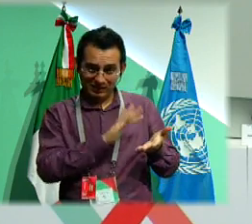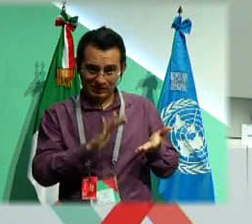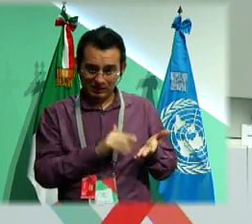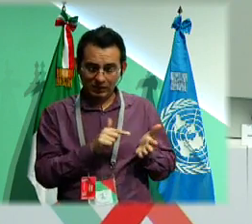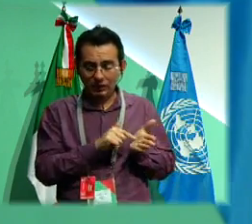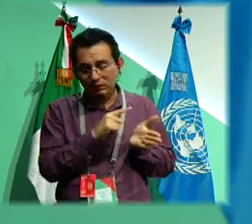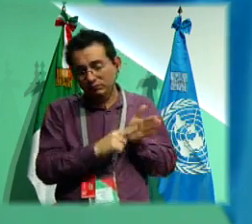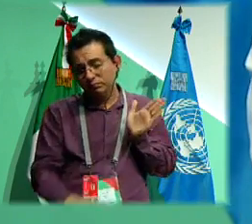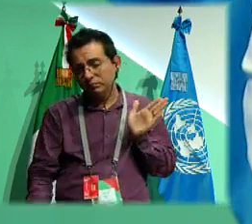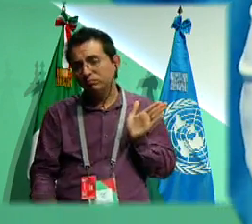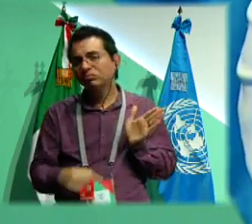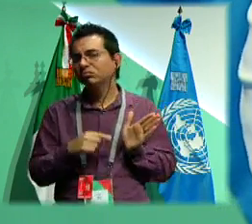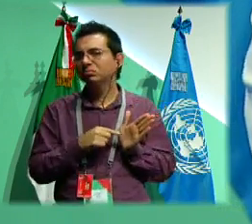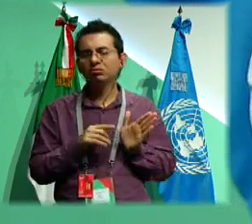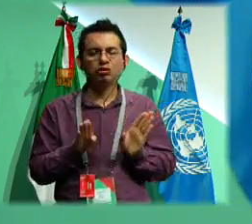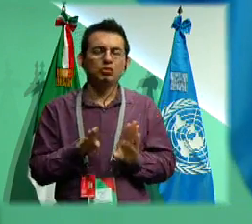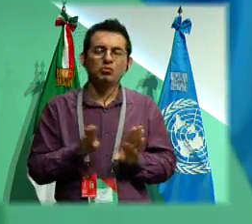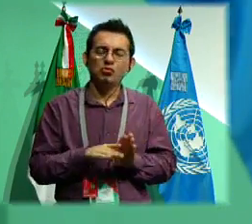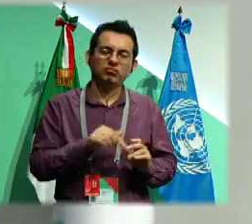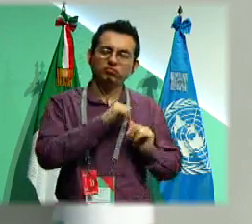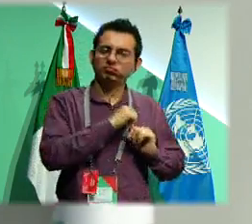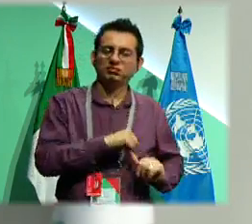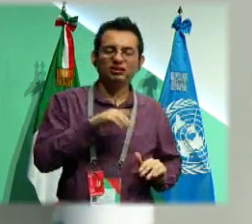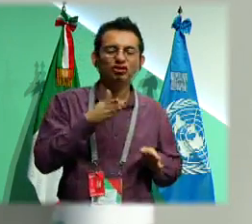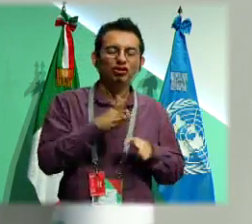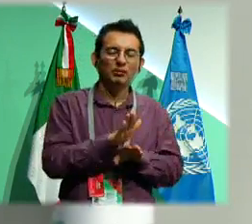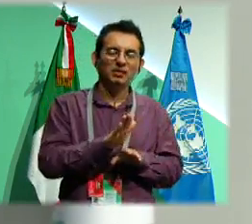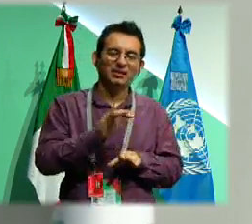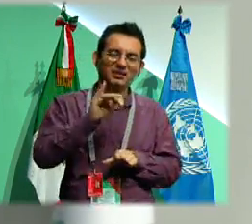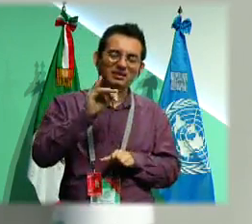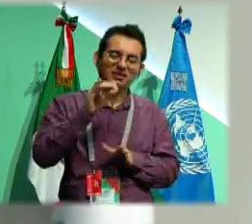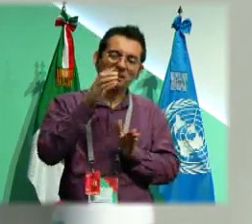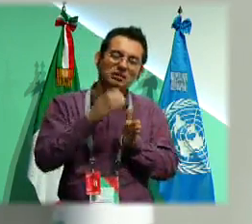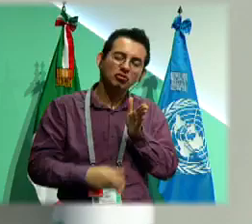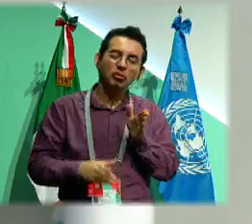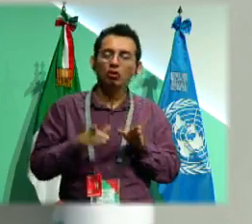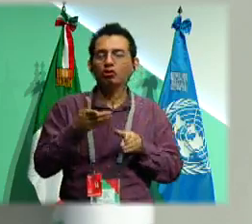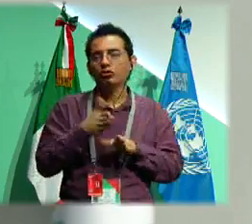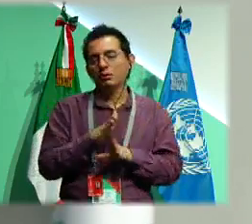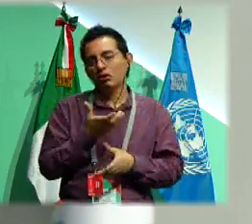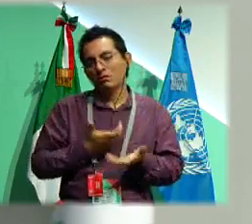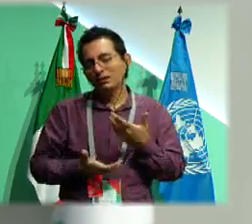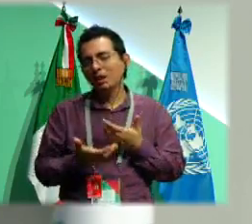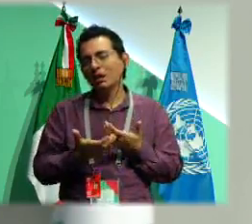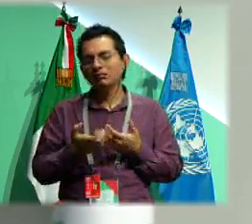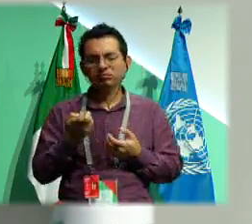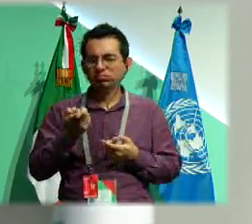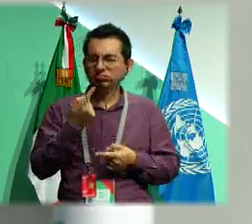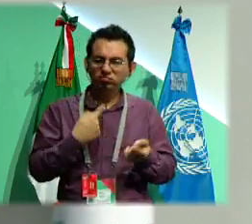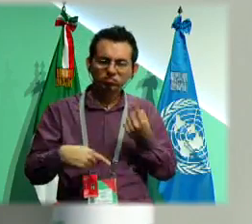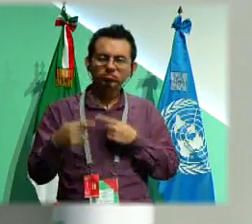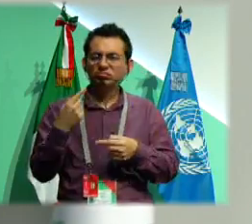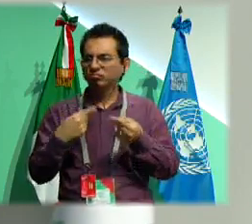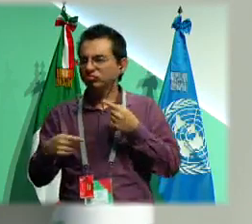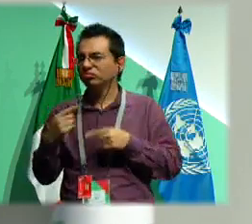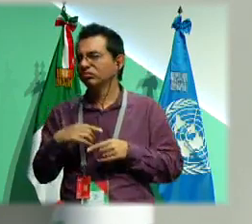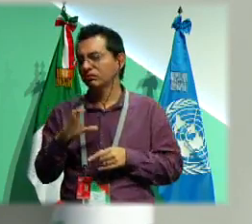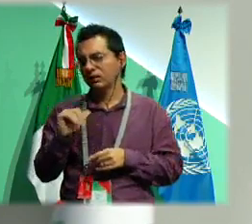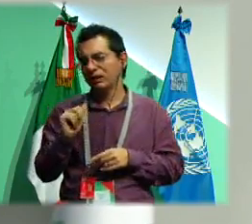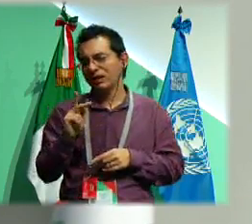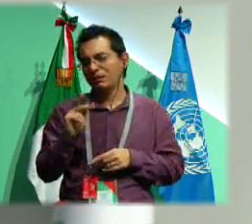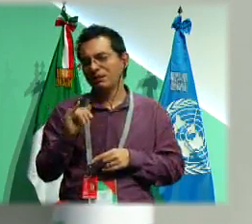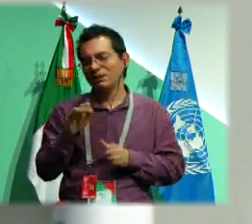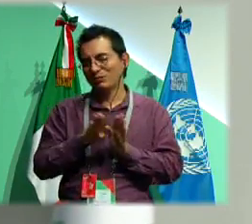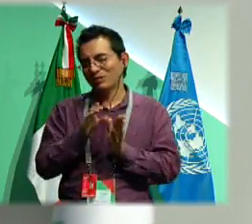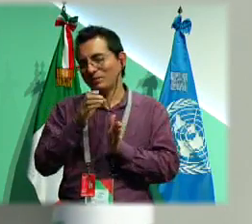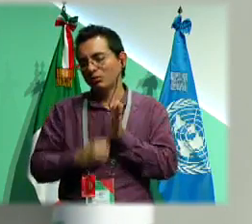c'était dans le chapitre de la propriété intellectuelle. Et il y a eu beaucoup de